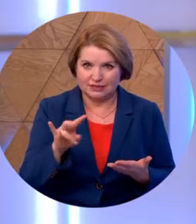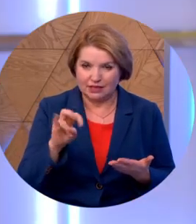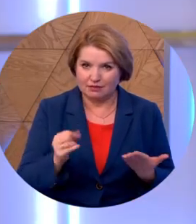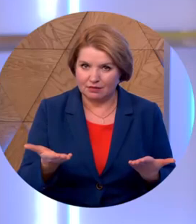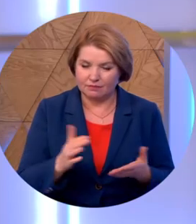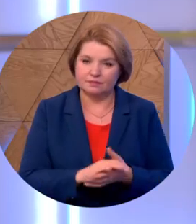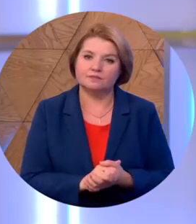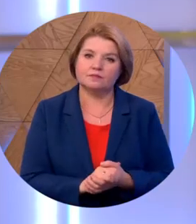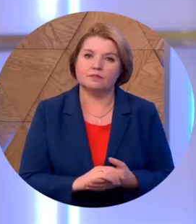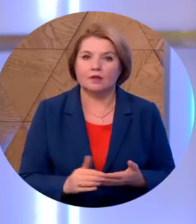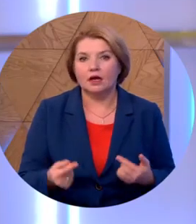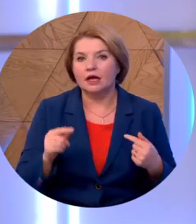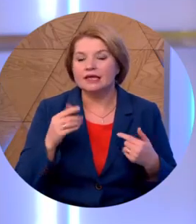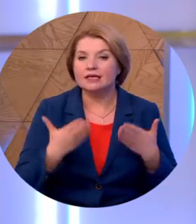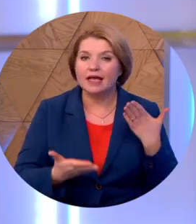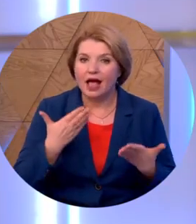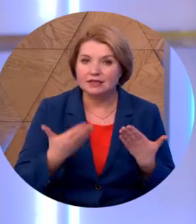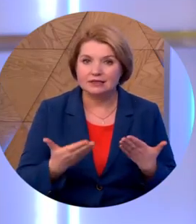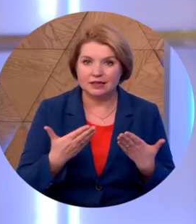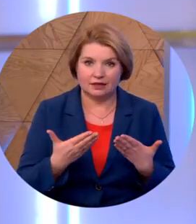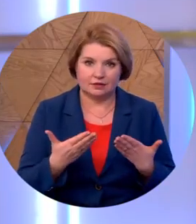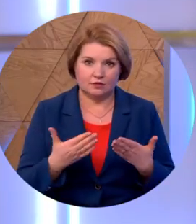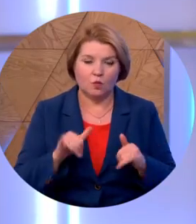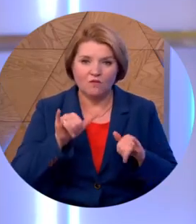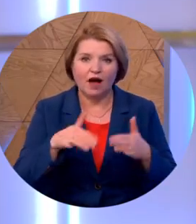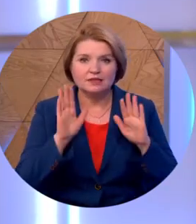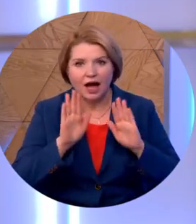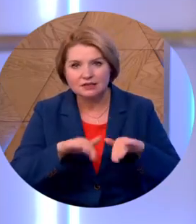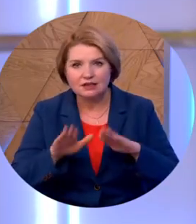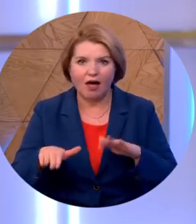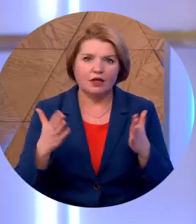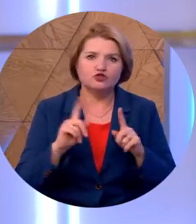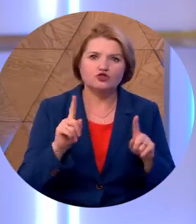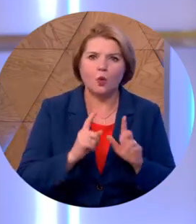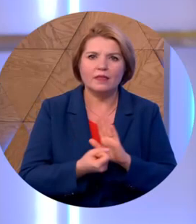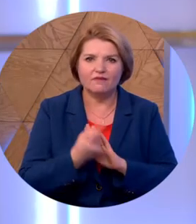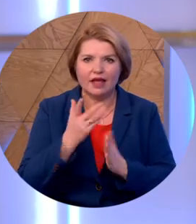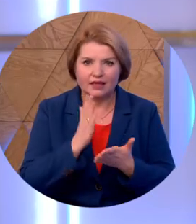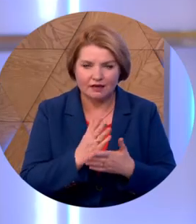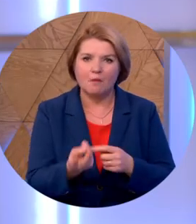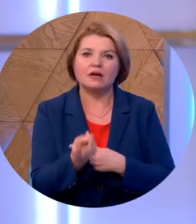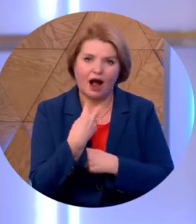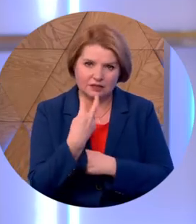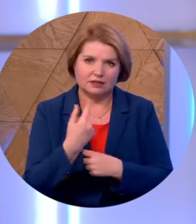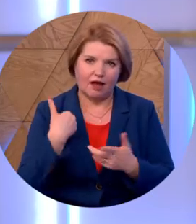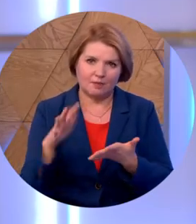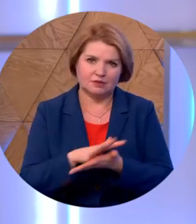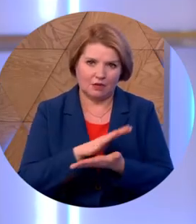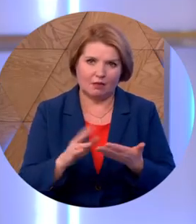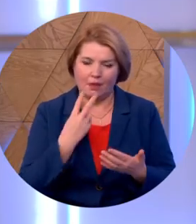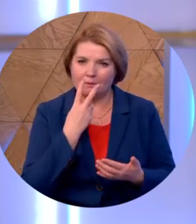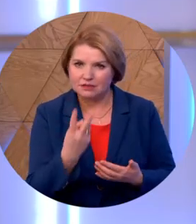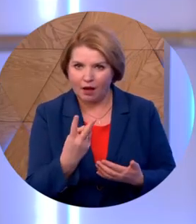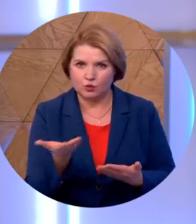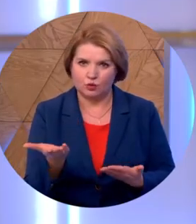уважаемая наша телезритель Если что-то ещё какие-то остаточные явления остались Приходите к нам абсолютно бесплатно Я вас посмотрю можно сделать это